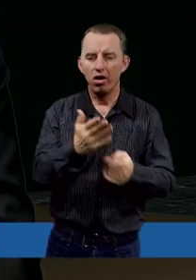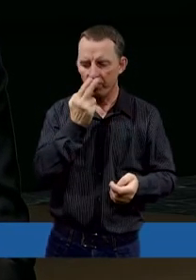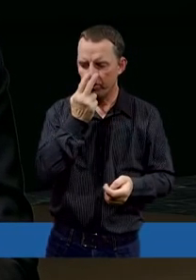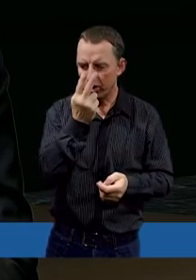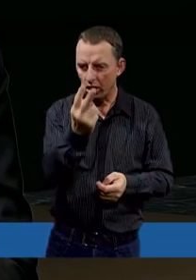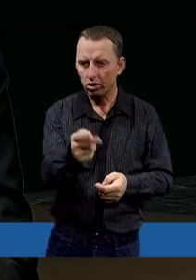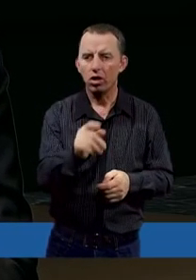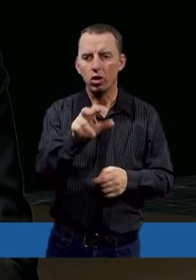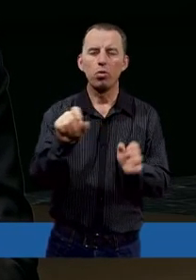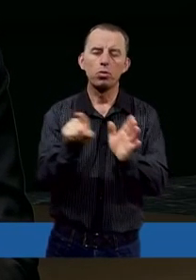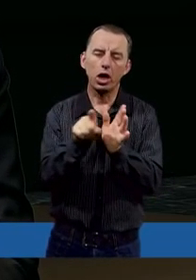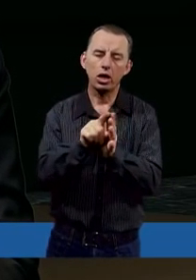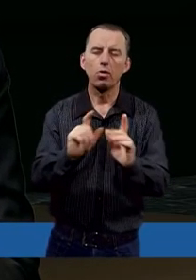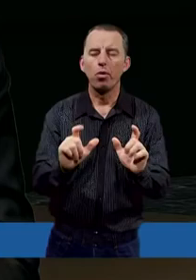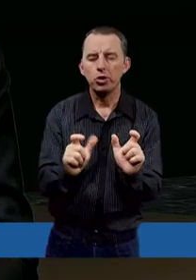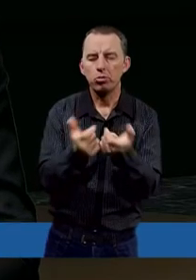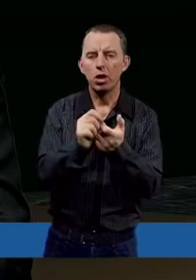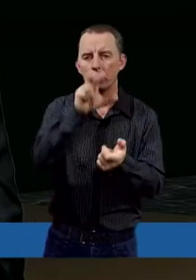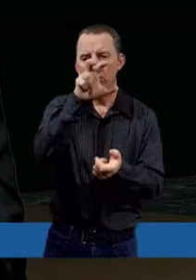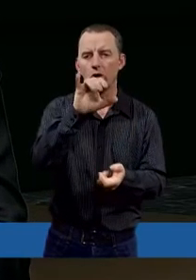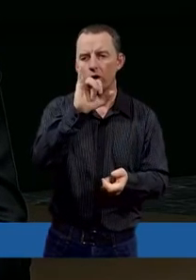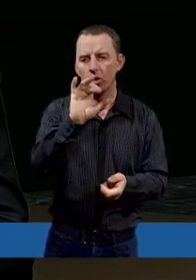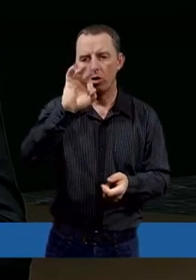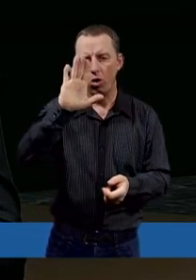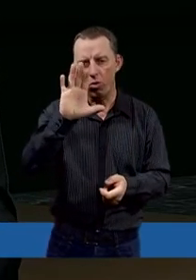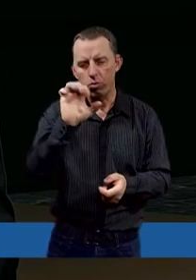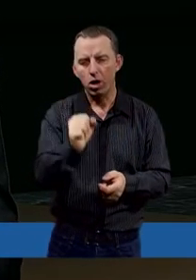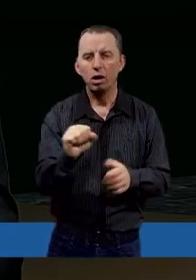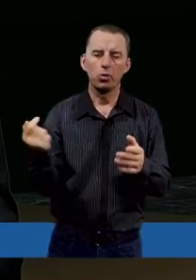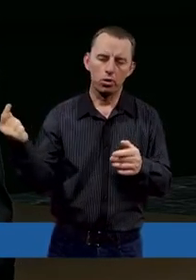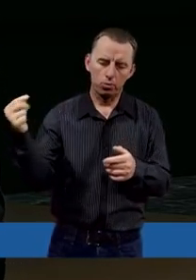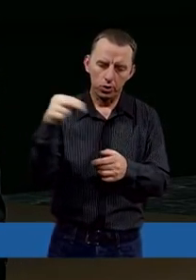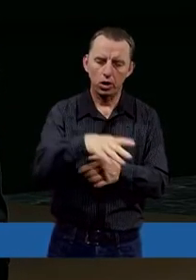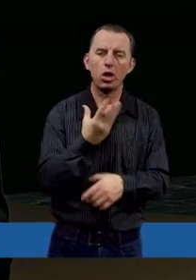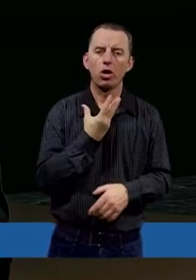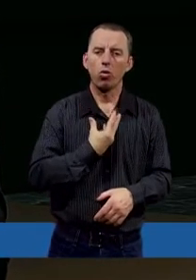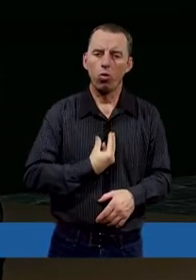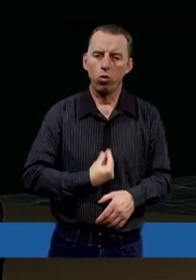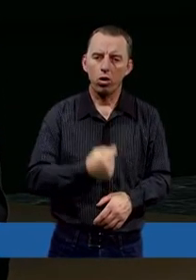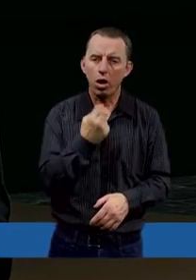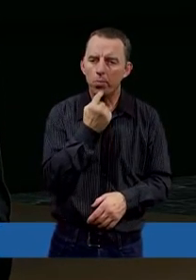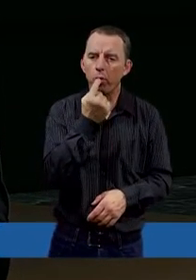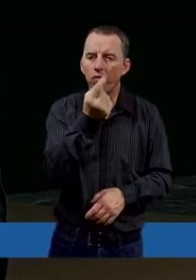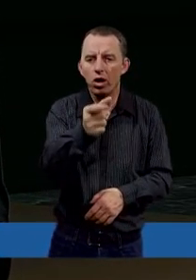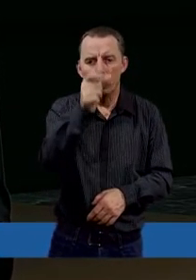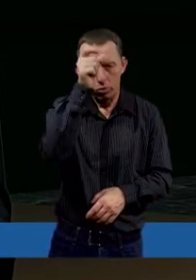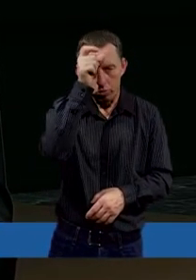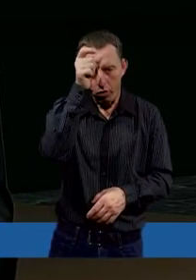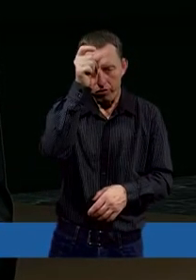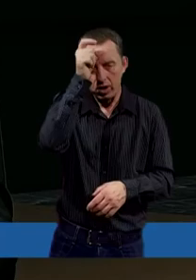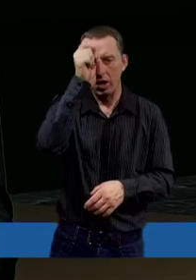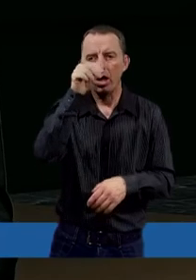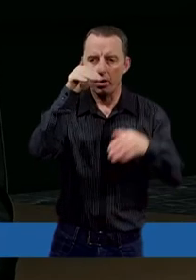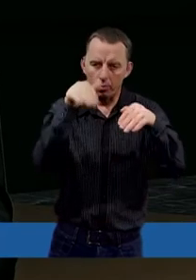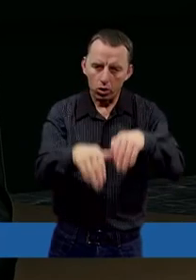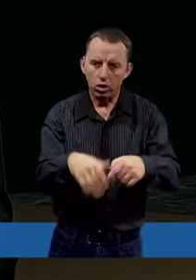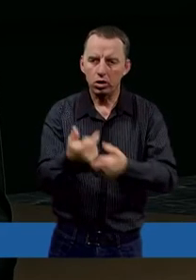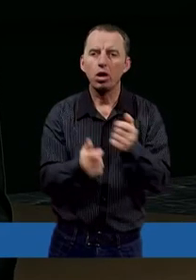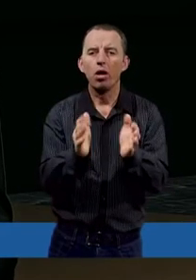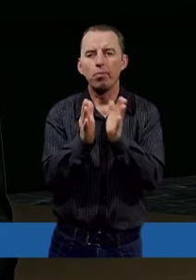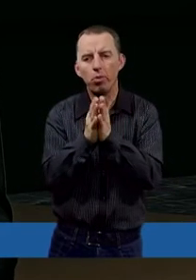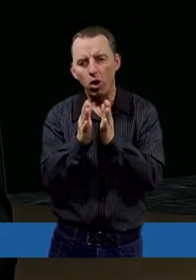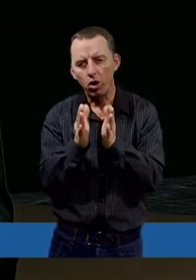tak samo to jest w przypadku Hioba. I tu możemy przyjść właśnie z ulgą powiedzenia, że człowieku, jedynie co możemy zrobić, tylko